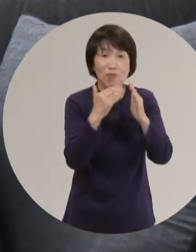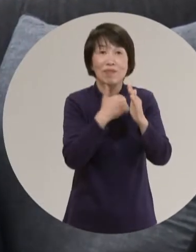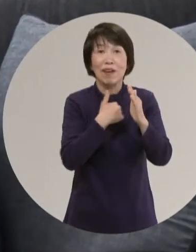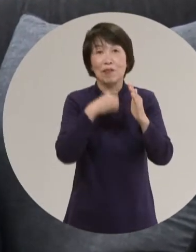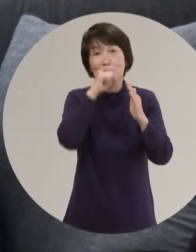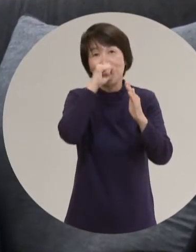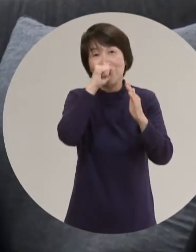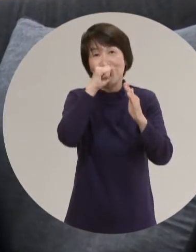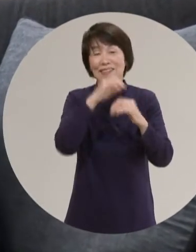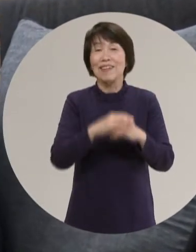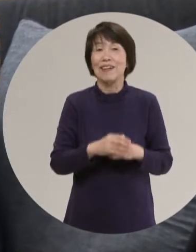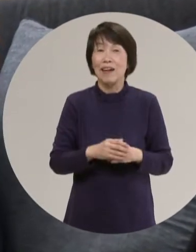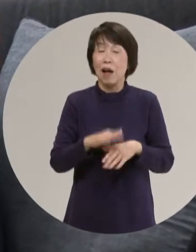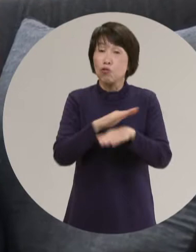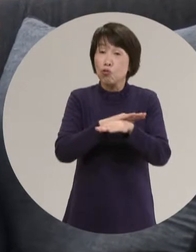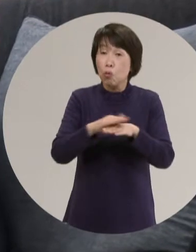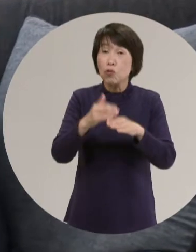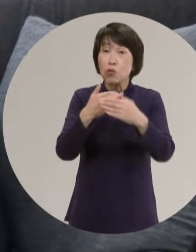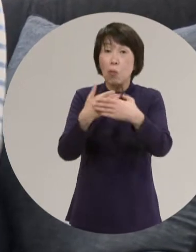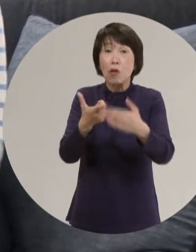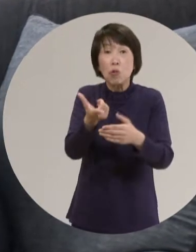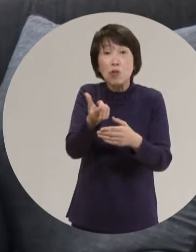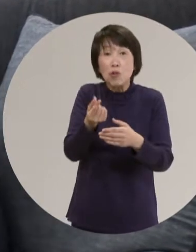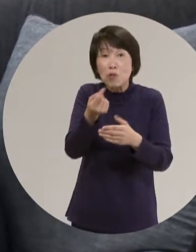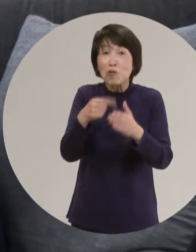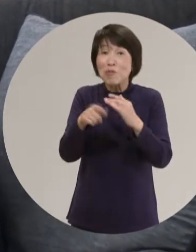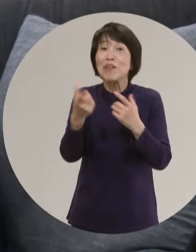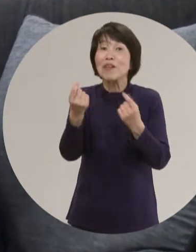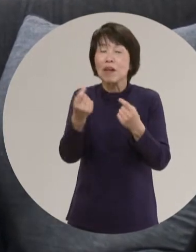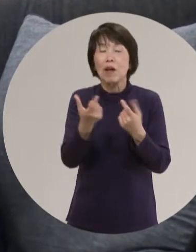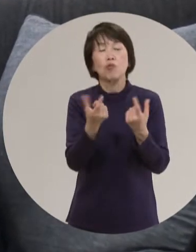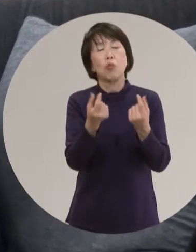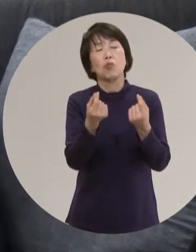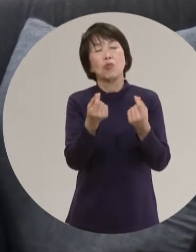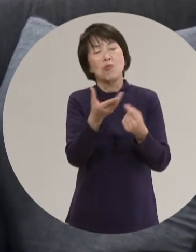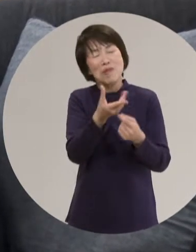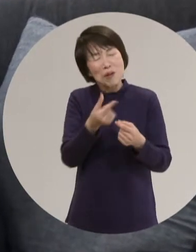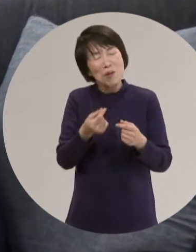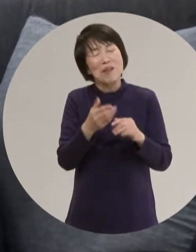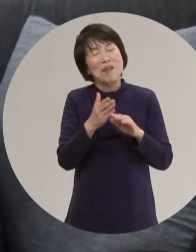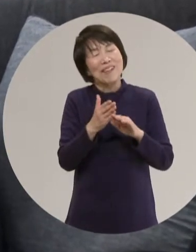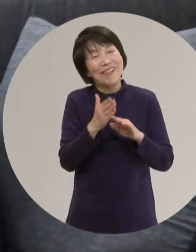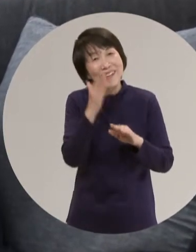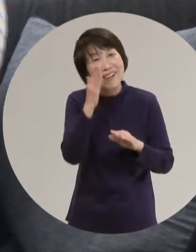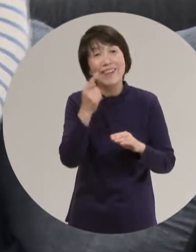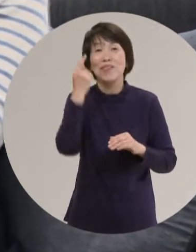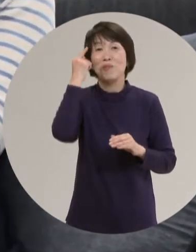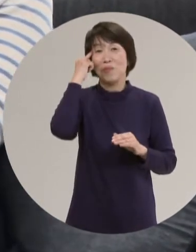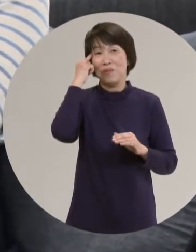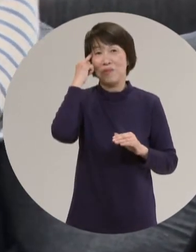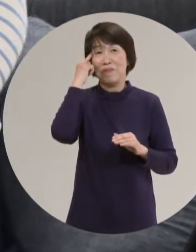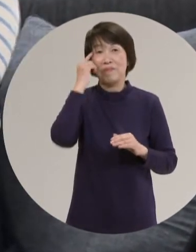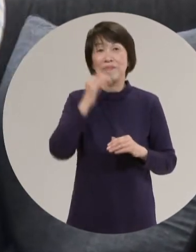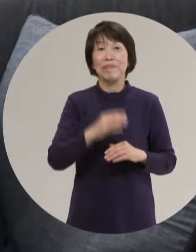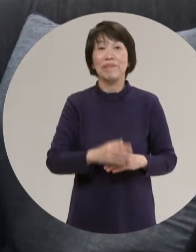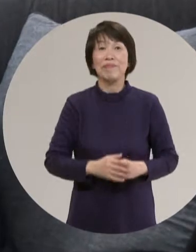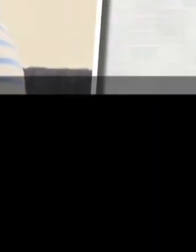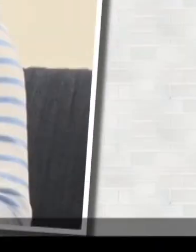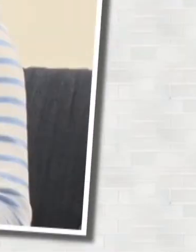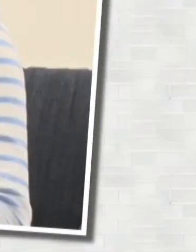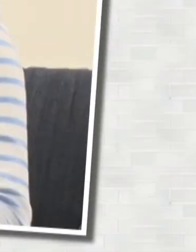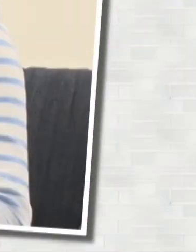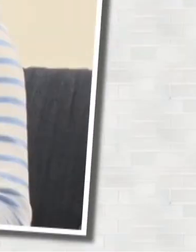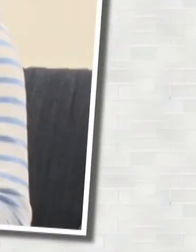にうまく内田さんはこちらの場所を活用されているというわけですね。 させていただいてますね、はい、